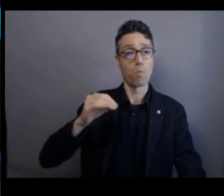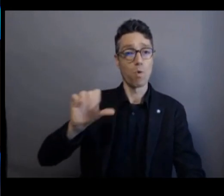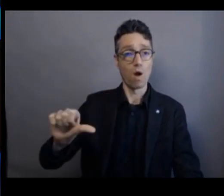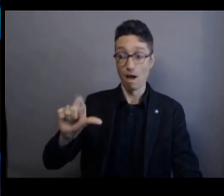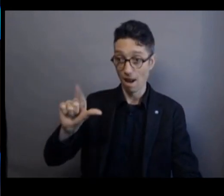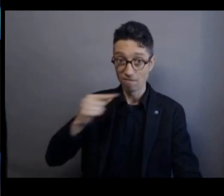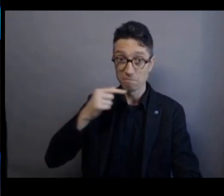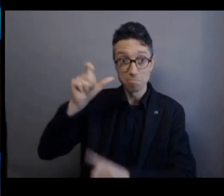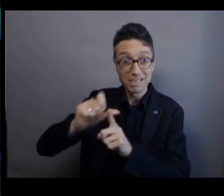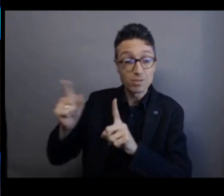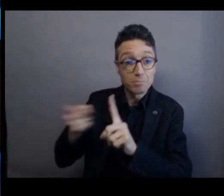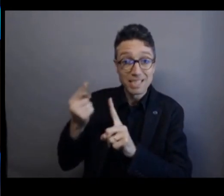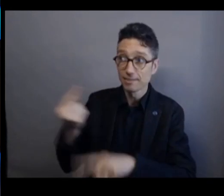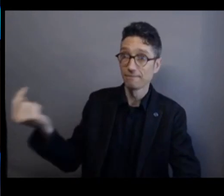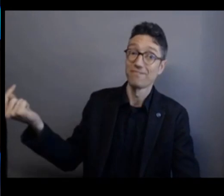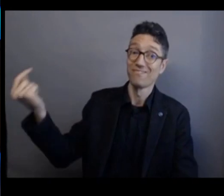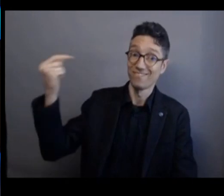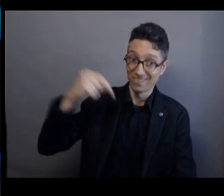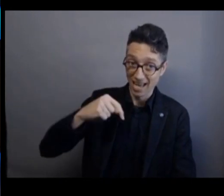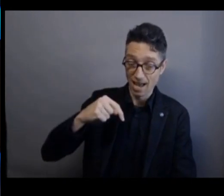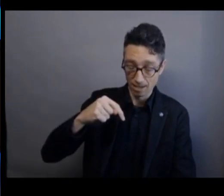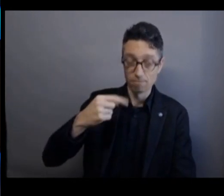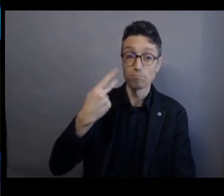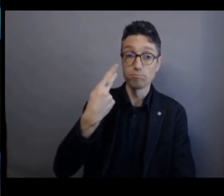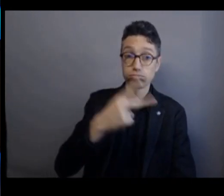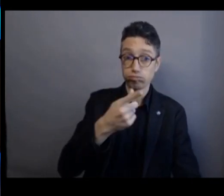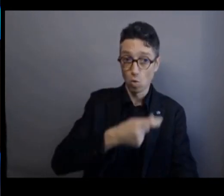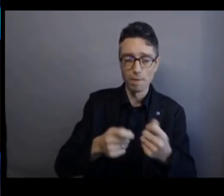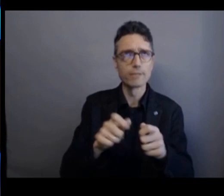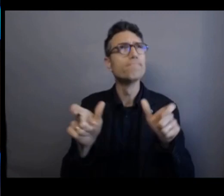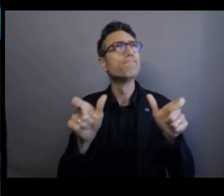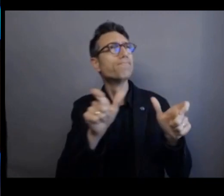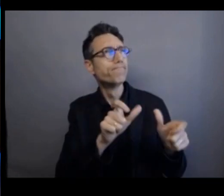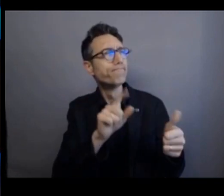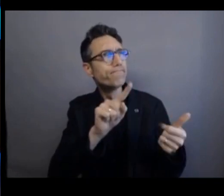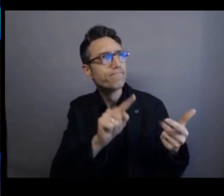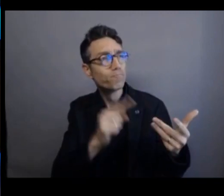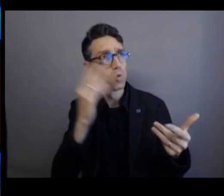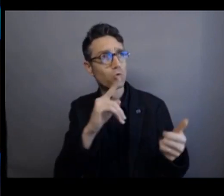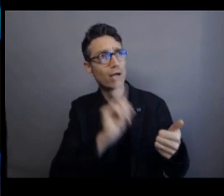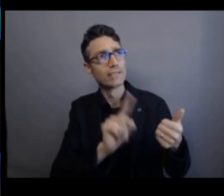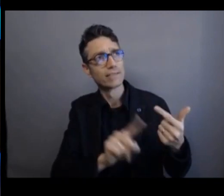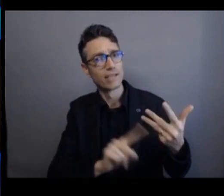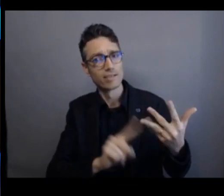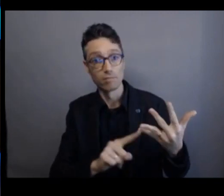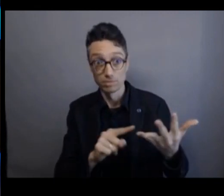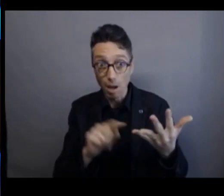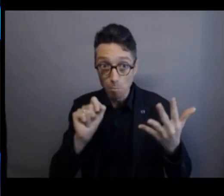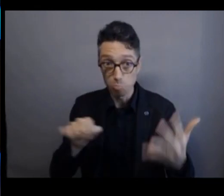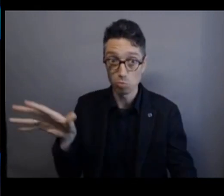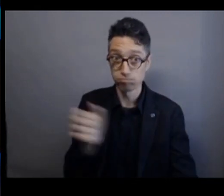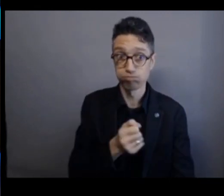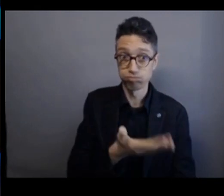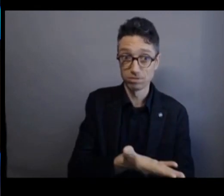votre commerce et de vous aider à définir ce dont vous avez besoin. Il faut absolument se saisir de cette opportunité. Eh bien, merci beaucoup.